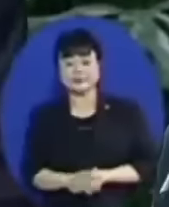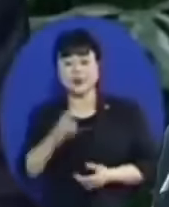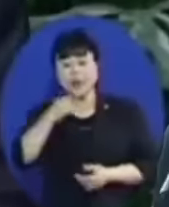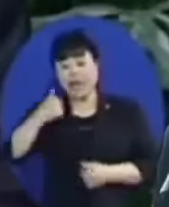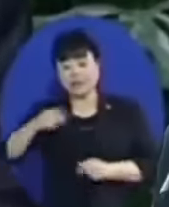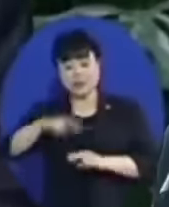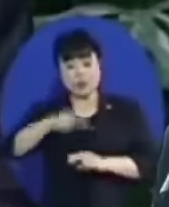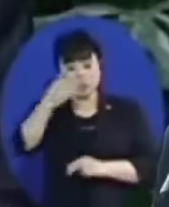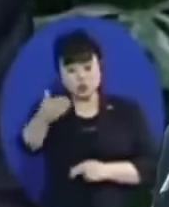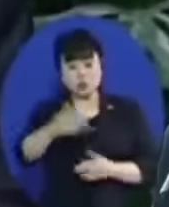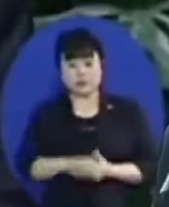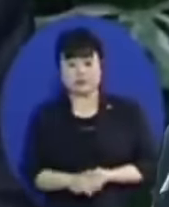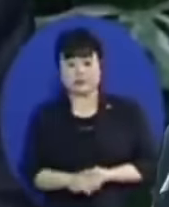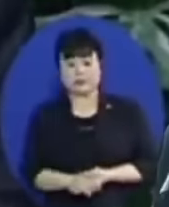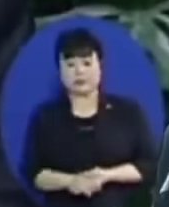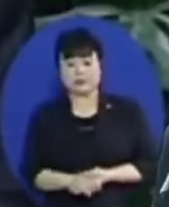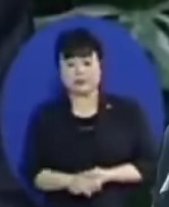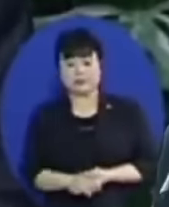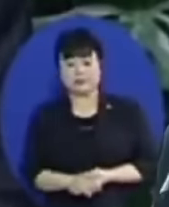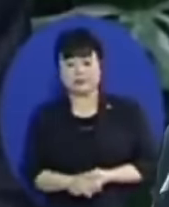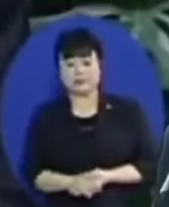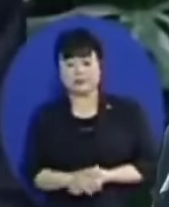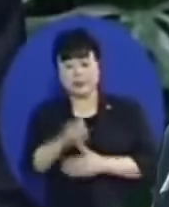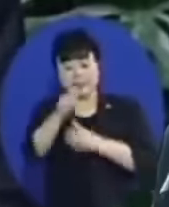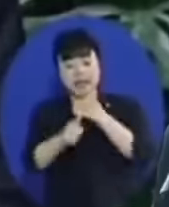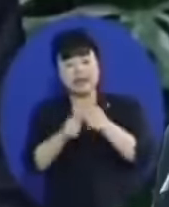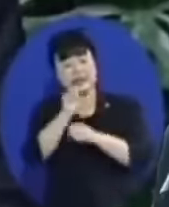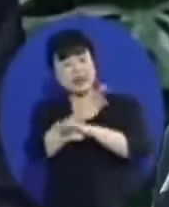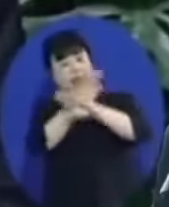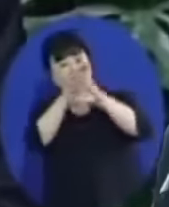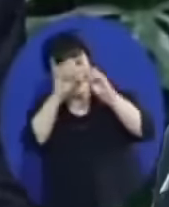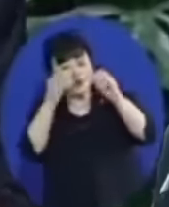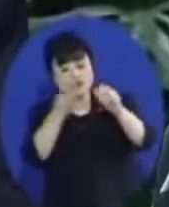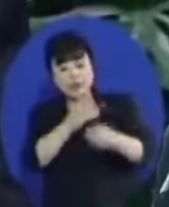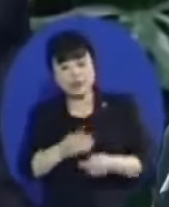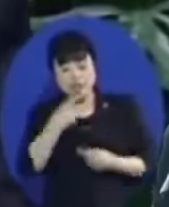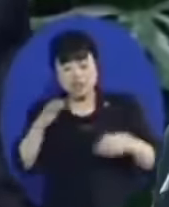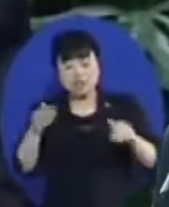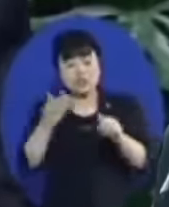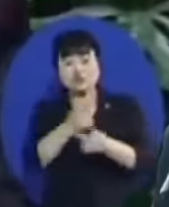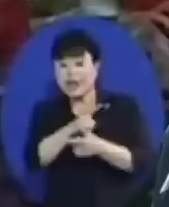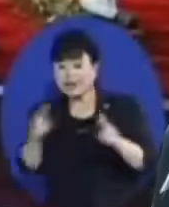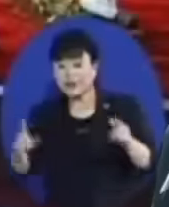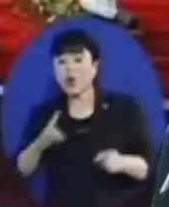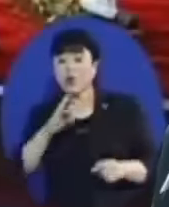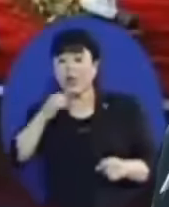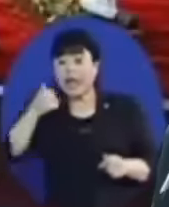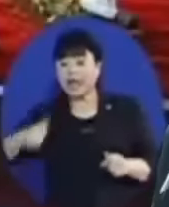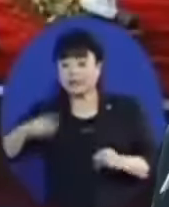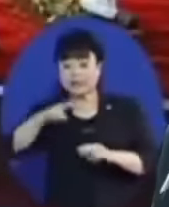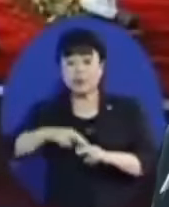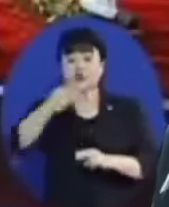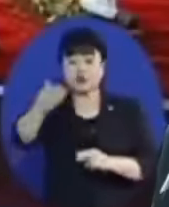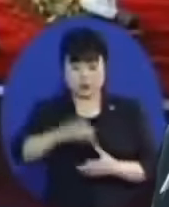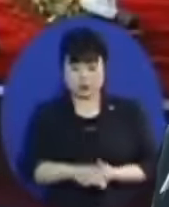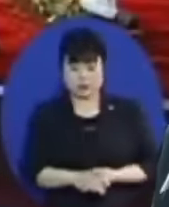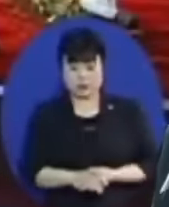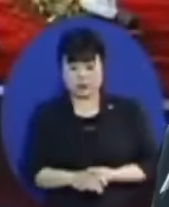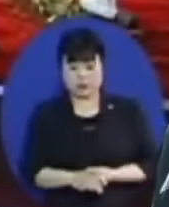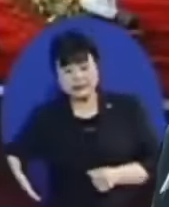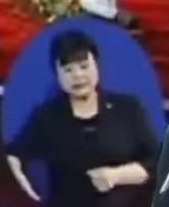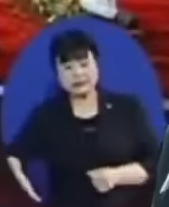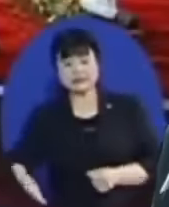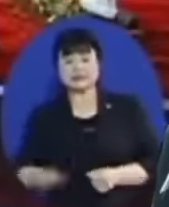독생자를 선물로 주셨습니다. 하늘에 별들을 준 것이 아니고 천사를 준 것이 아닙니다. 하나님의